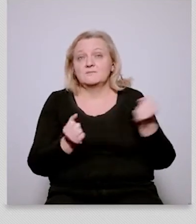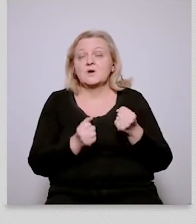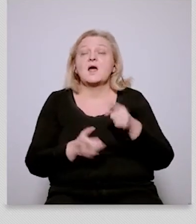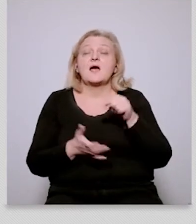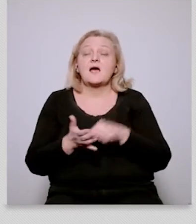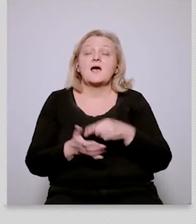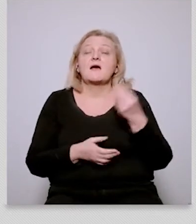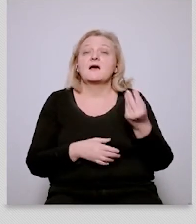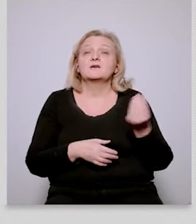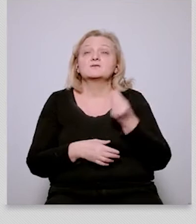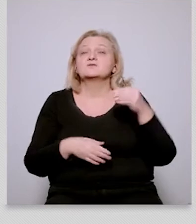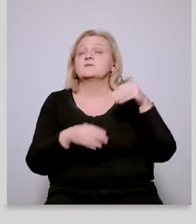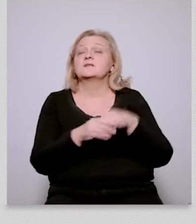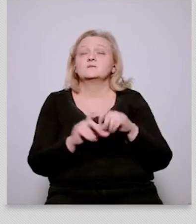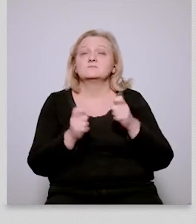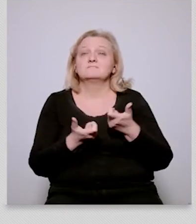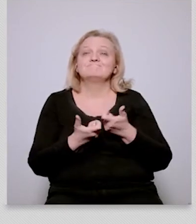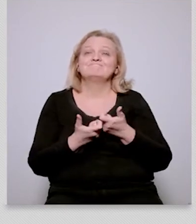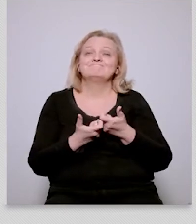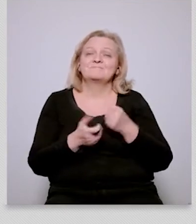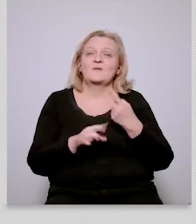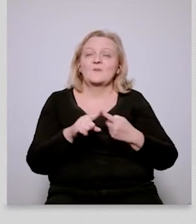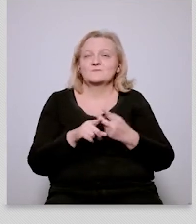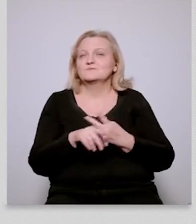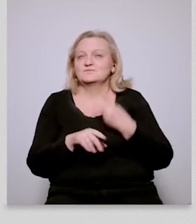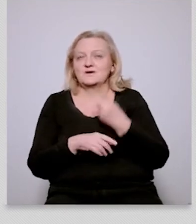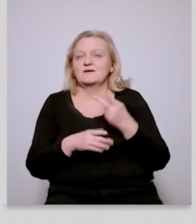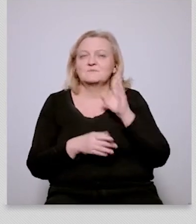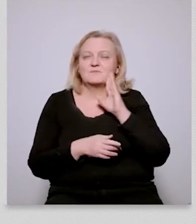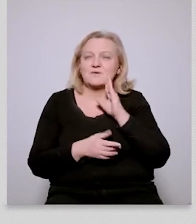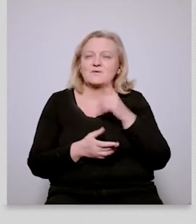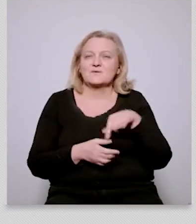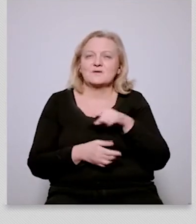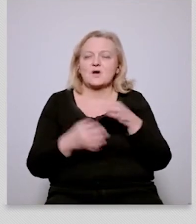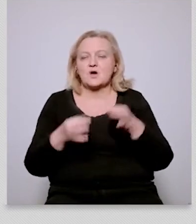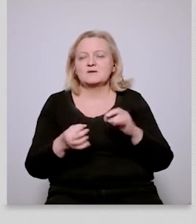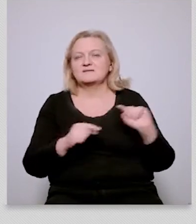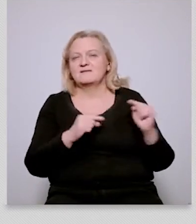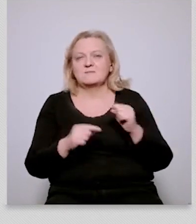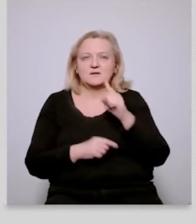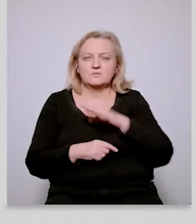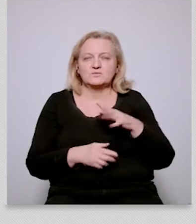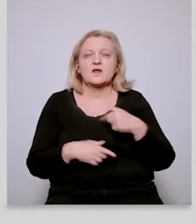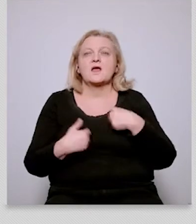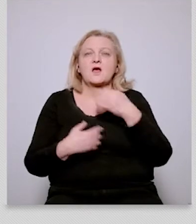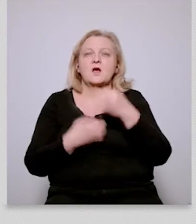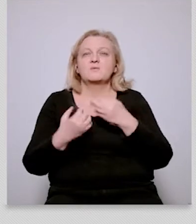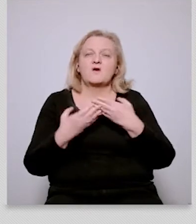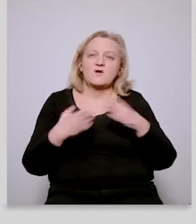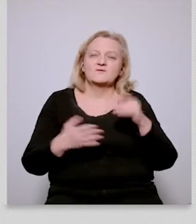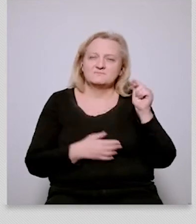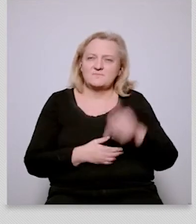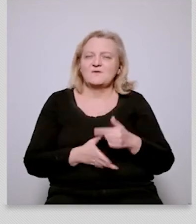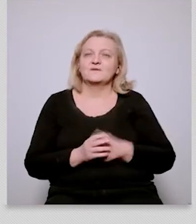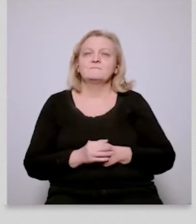kryje się za tym dużo hipokryzji za tym co dzieje się w obecnej debacie publicznej powinniśmy też o tym otwarcie mówić